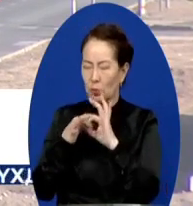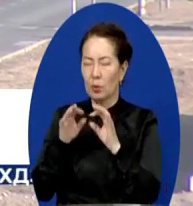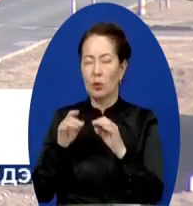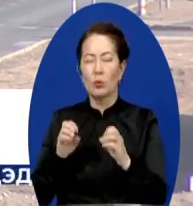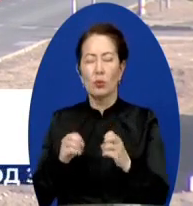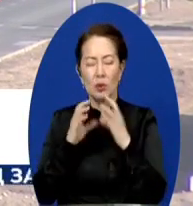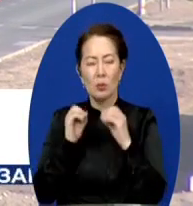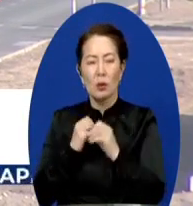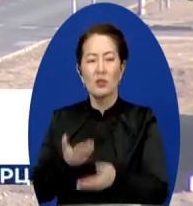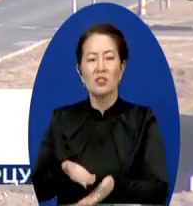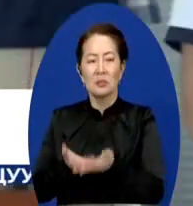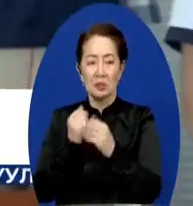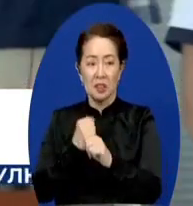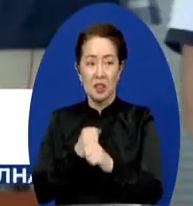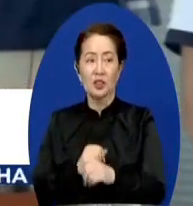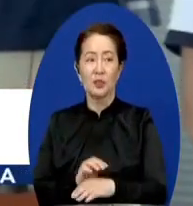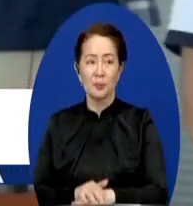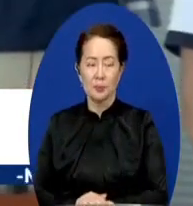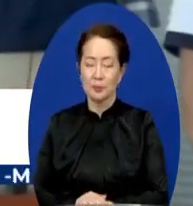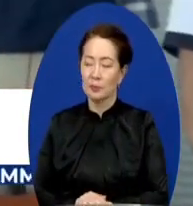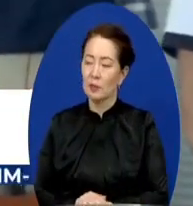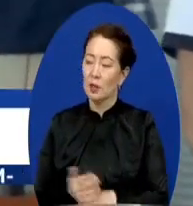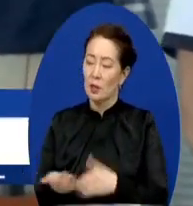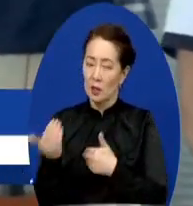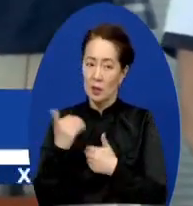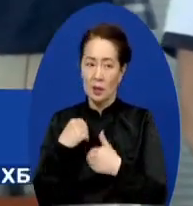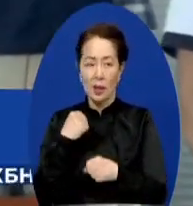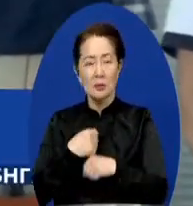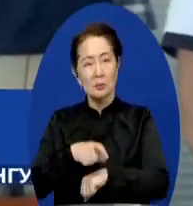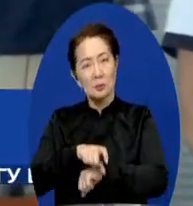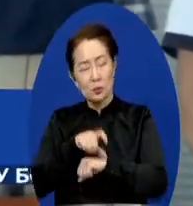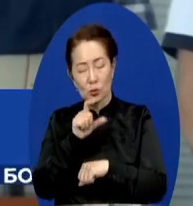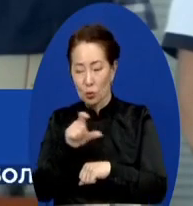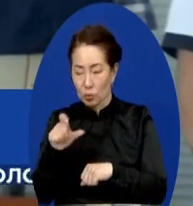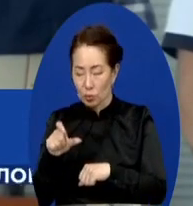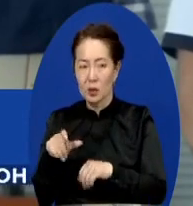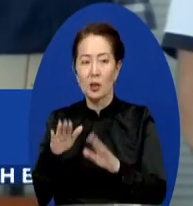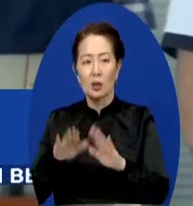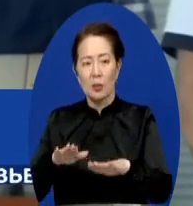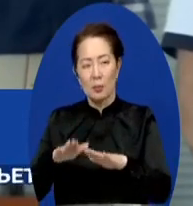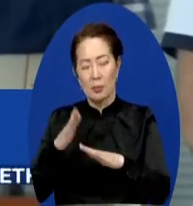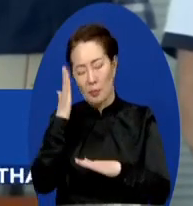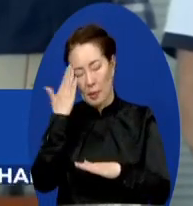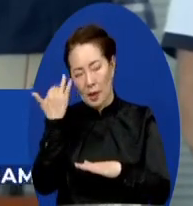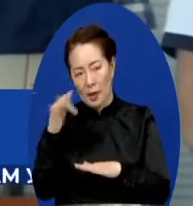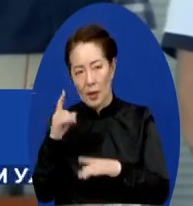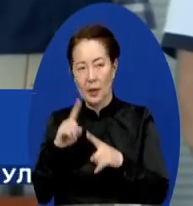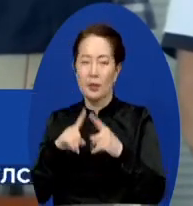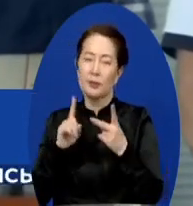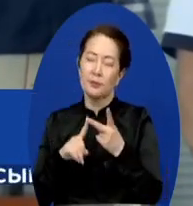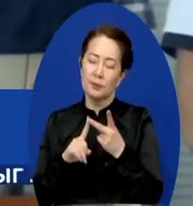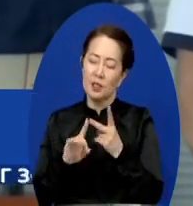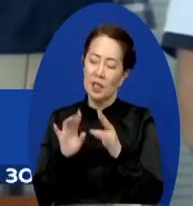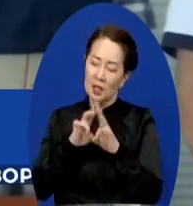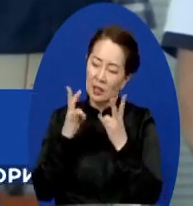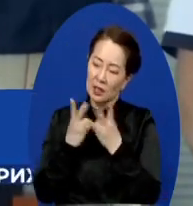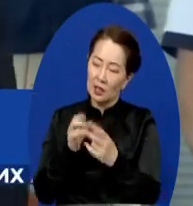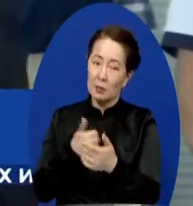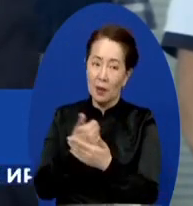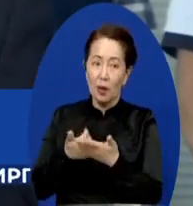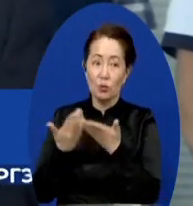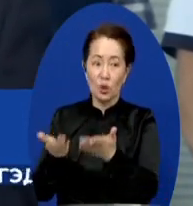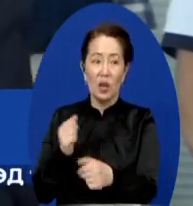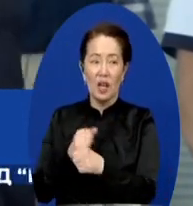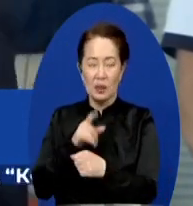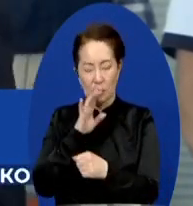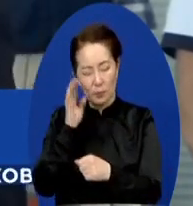байгуулалтыг орон нутгад дэмжиж ажиллах юм. Ирж ажиллах багш боловсон хүчнийг одоо энд байрлуулах байр за бусад одоо нийгмийн хангамжуудын